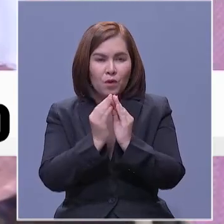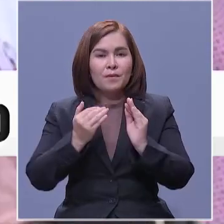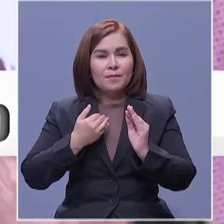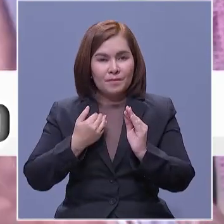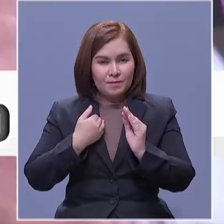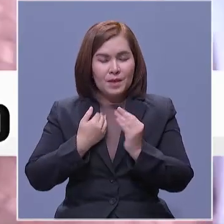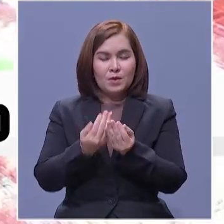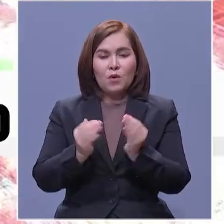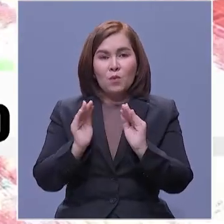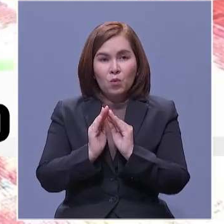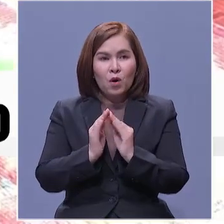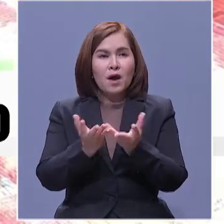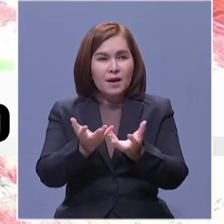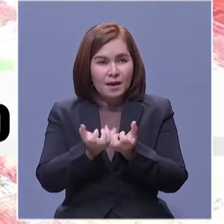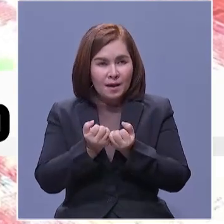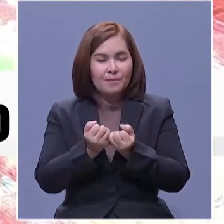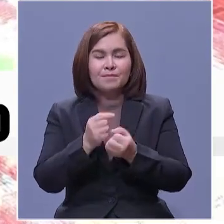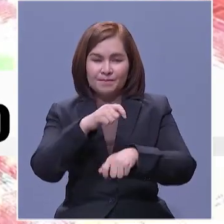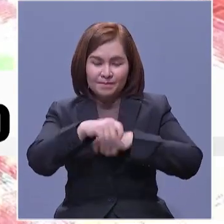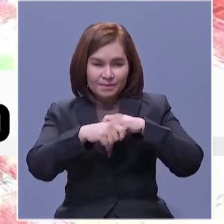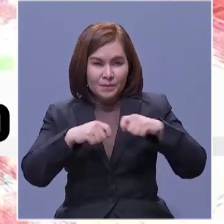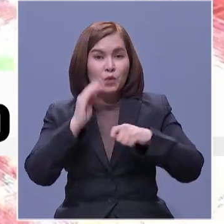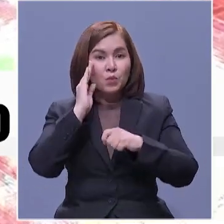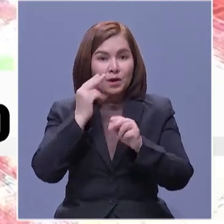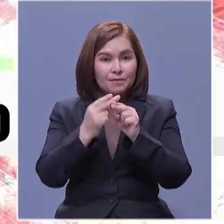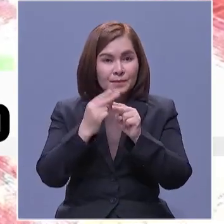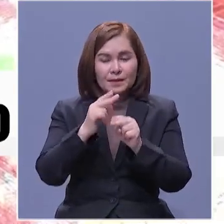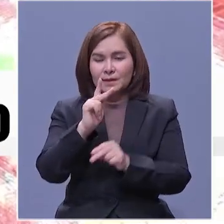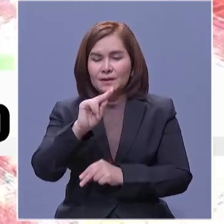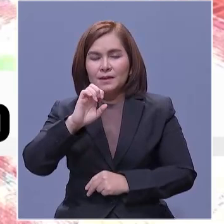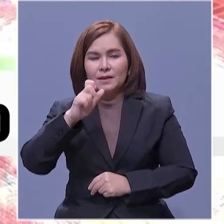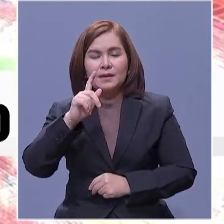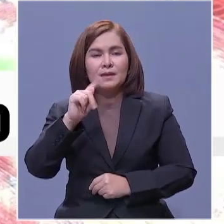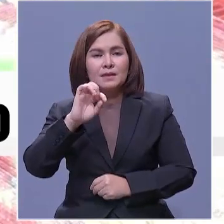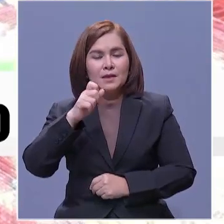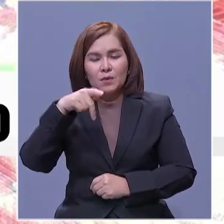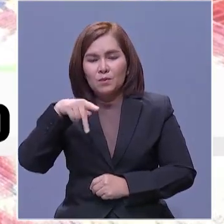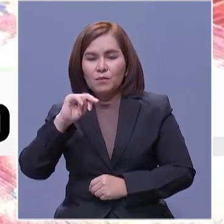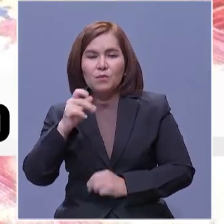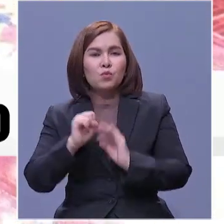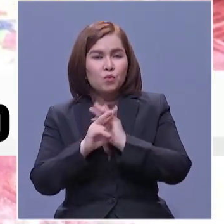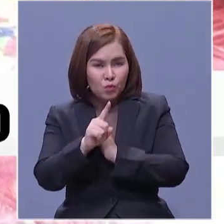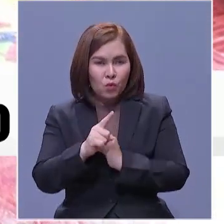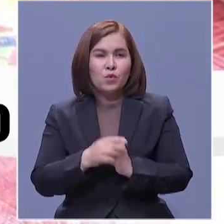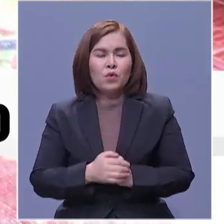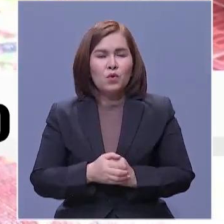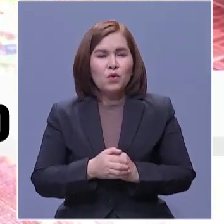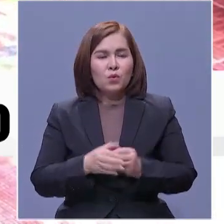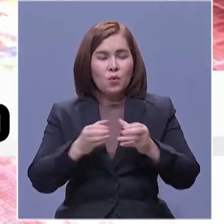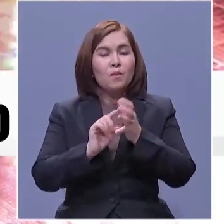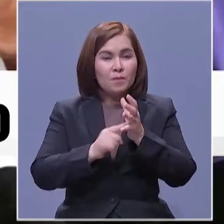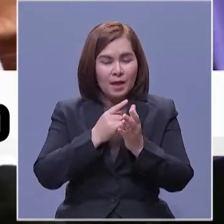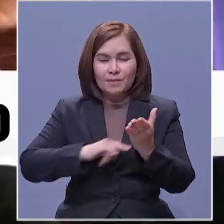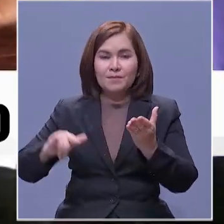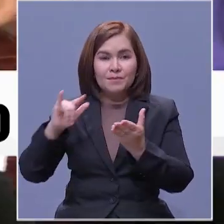ก็มีการทำพิธีผูกข้อไม้ข้อมือเรียกขวัญให้กับคุณกิติพงษ์ชัยโกหรือคุณโบ้นะครับแรงงานไทยที่กลับในชุดแรกหลังกลับ